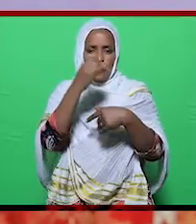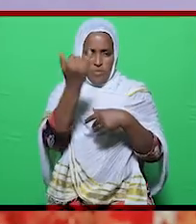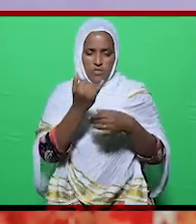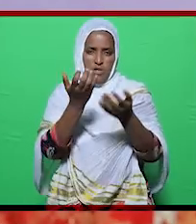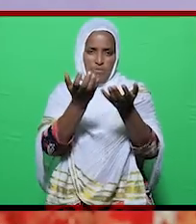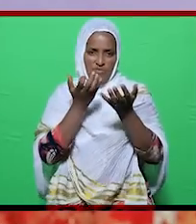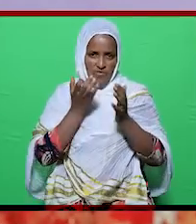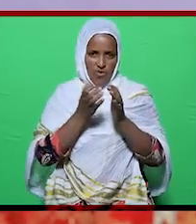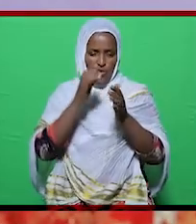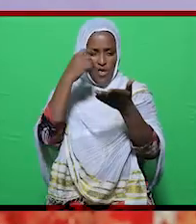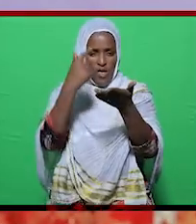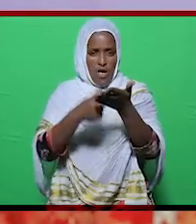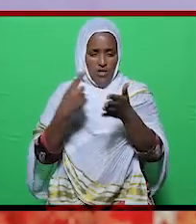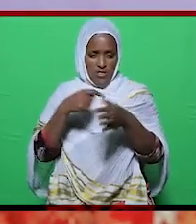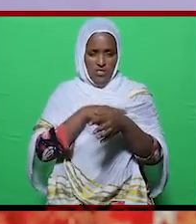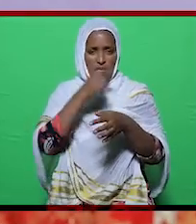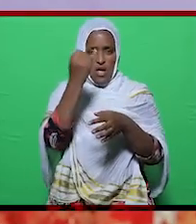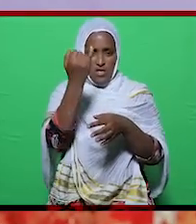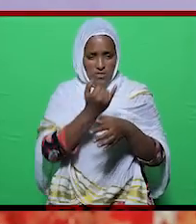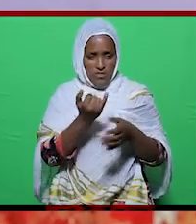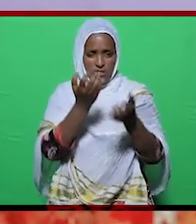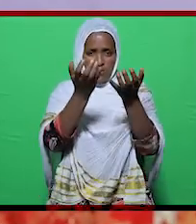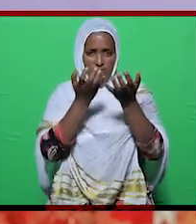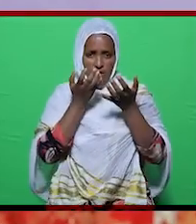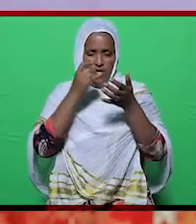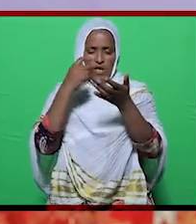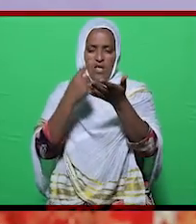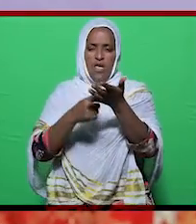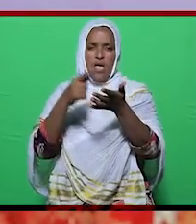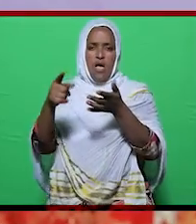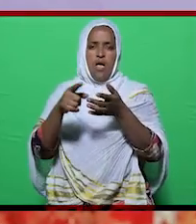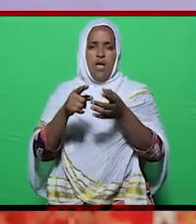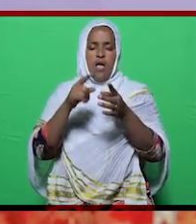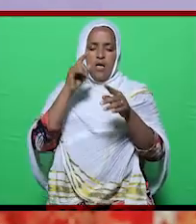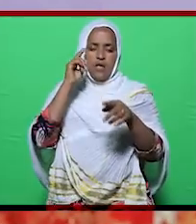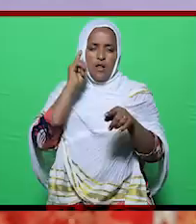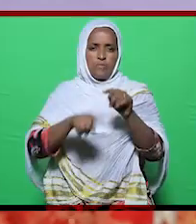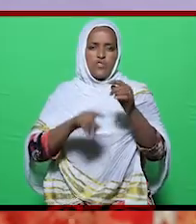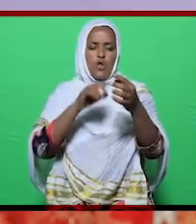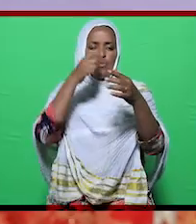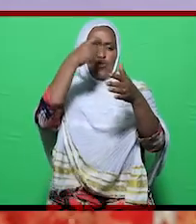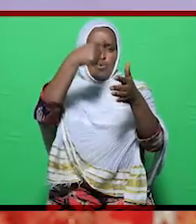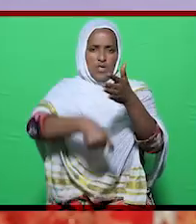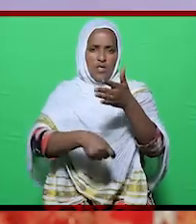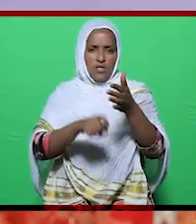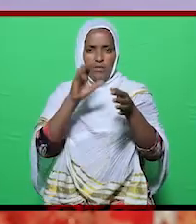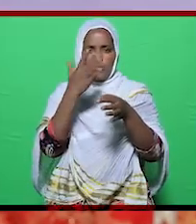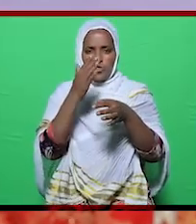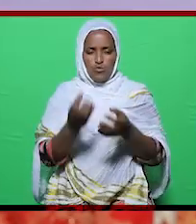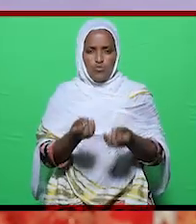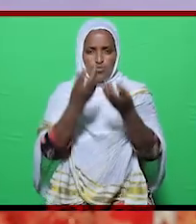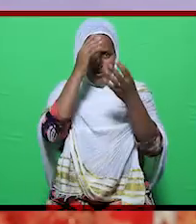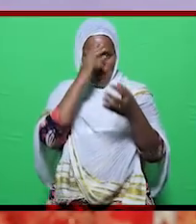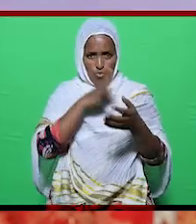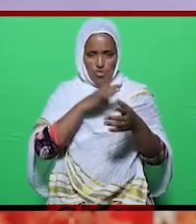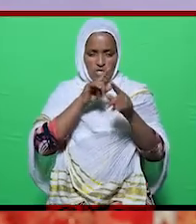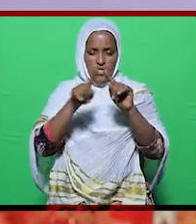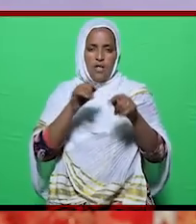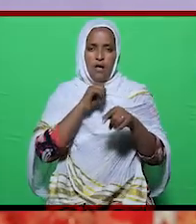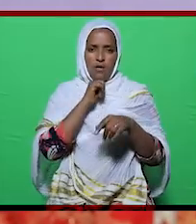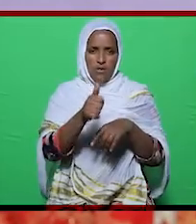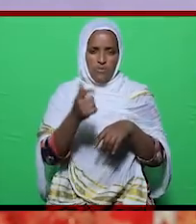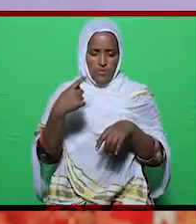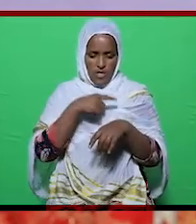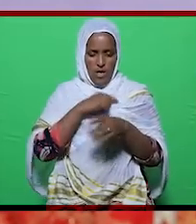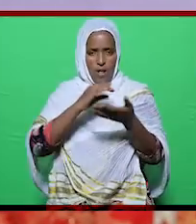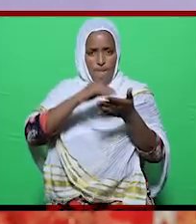እንደ ማህበርም በአገልግሎት ላይም ስንሄድ ኦርቶዶክሳዊ የሆነውን ሥዕል መሳል ነው የምንፈልገው ያንን ልንስል ስንፈልግ